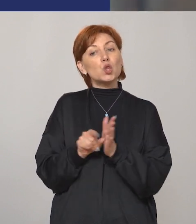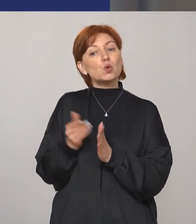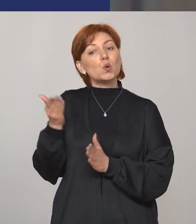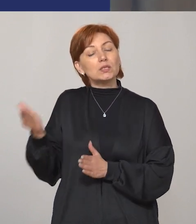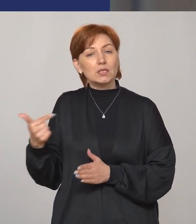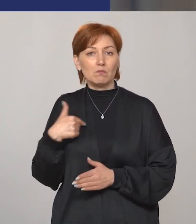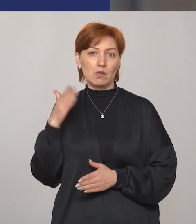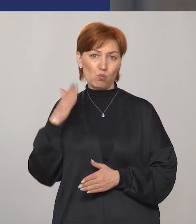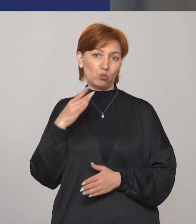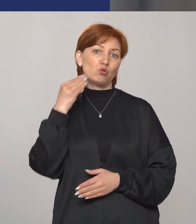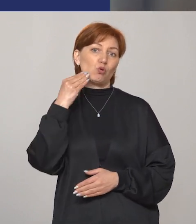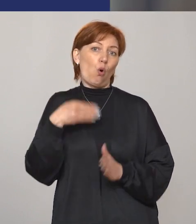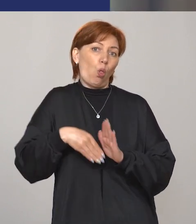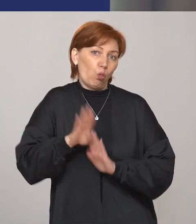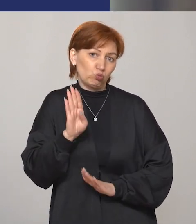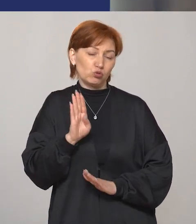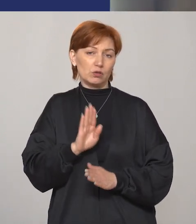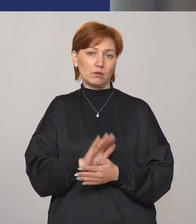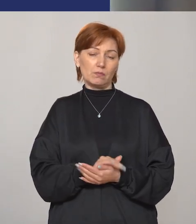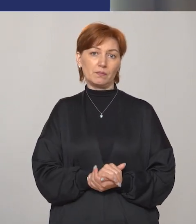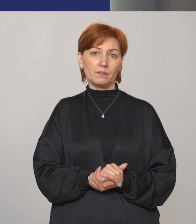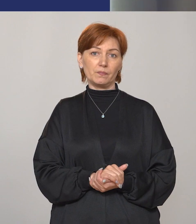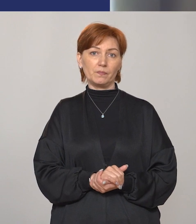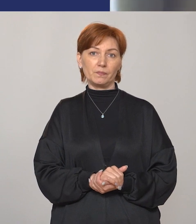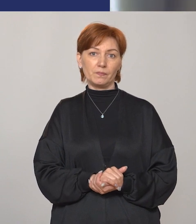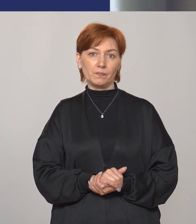Но с ним мне будет лучше.